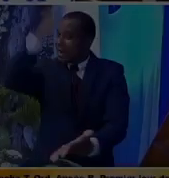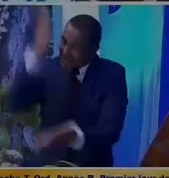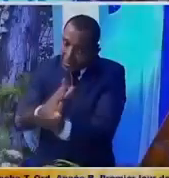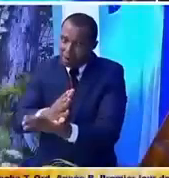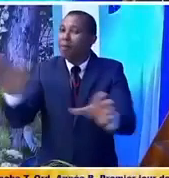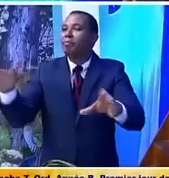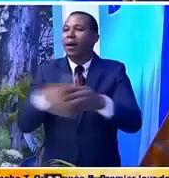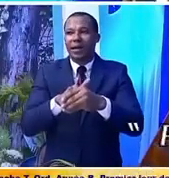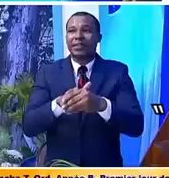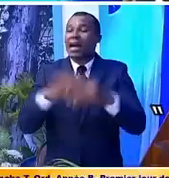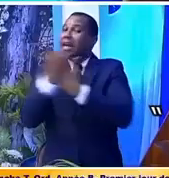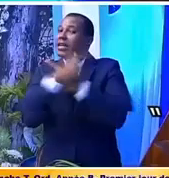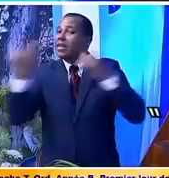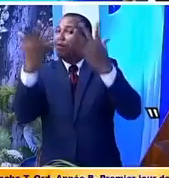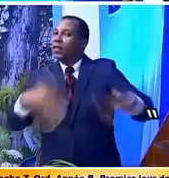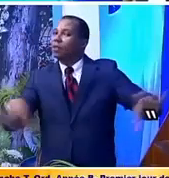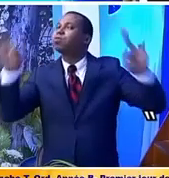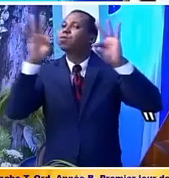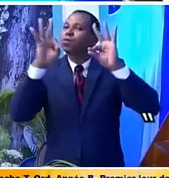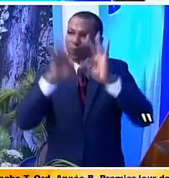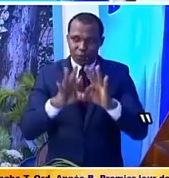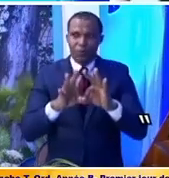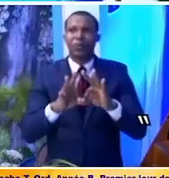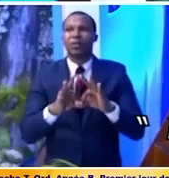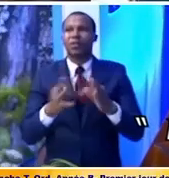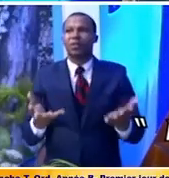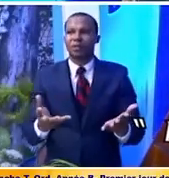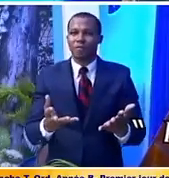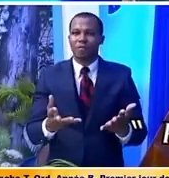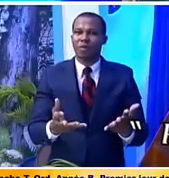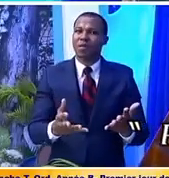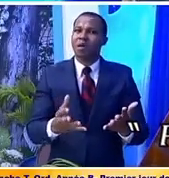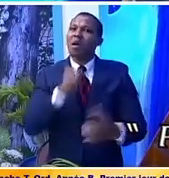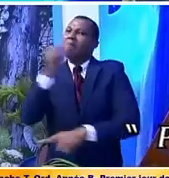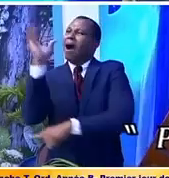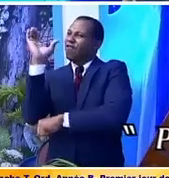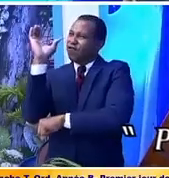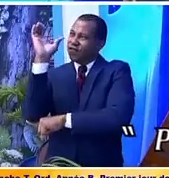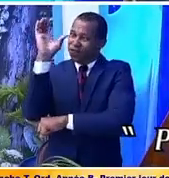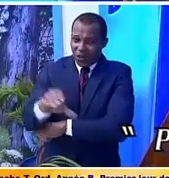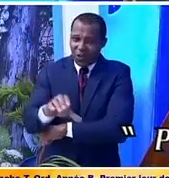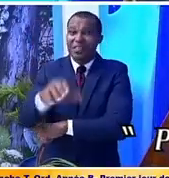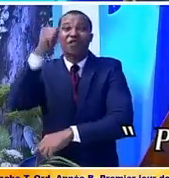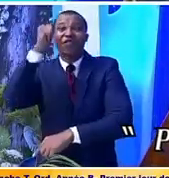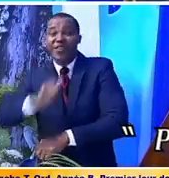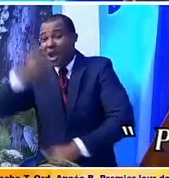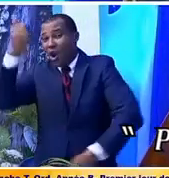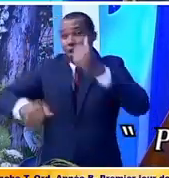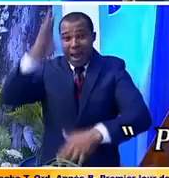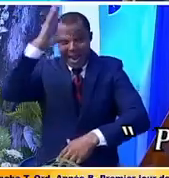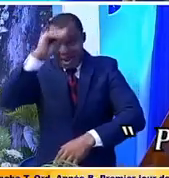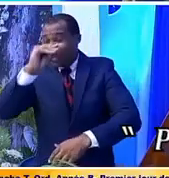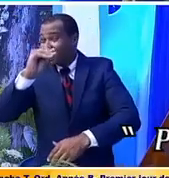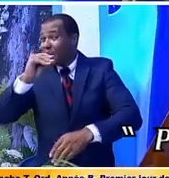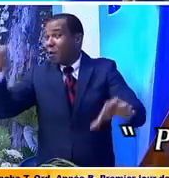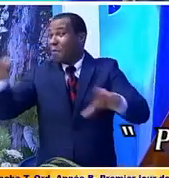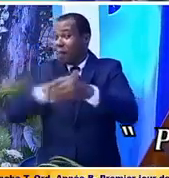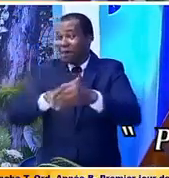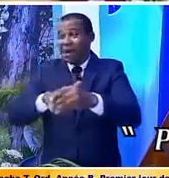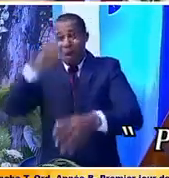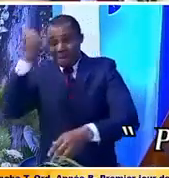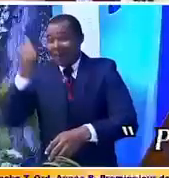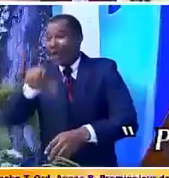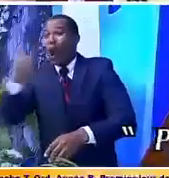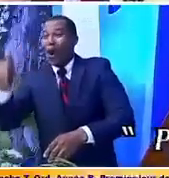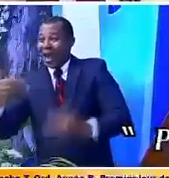t'adresse. Parfait, ti moun nan remet ak mari ak moun, parce que moun nan gen l'argent, moun nan gen privilège. Bagay moun